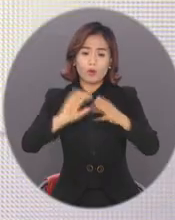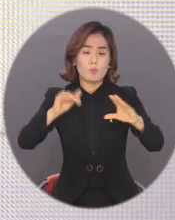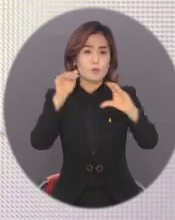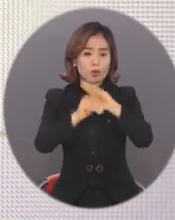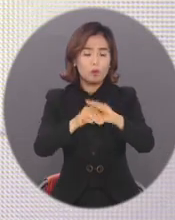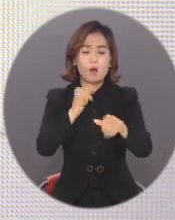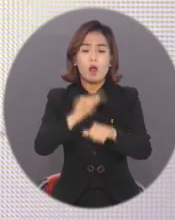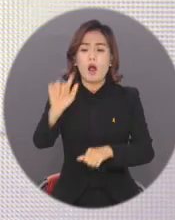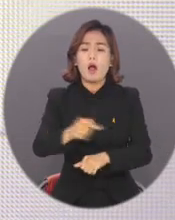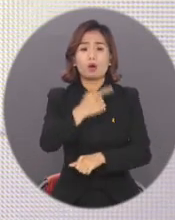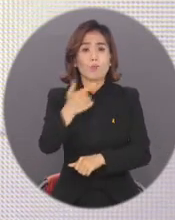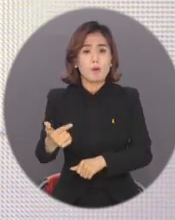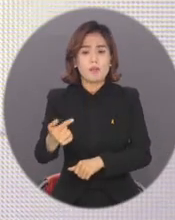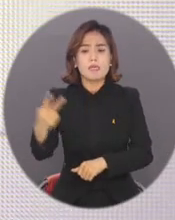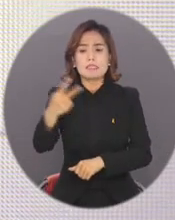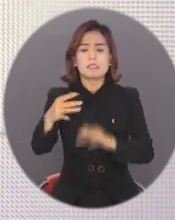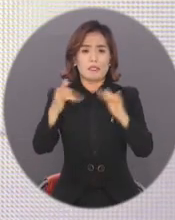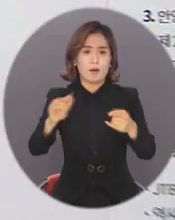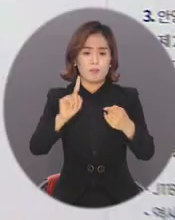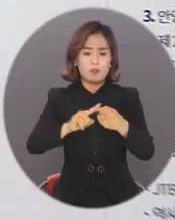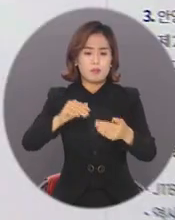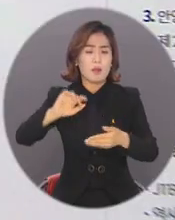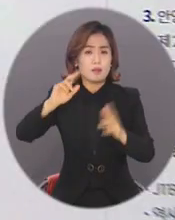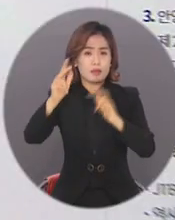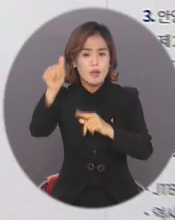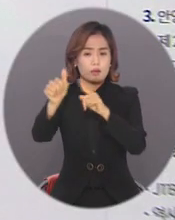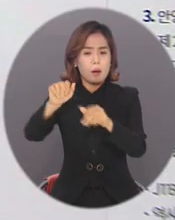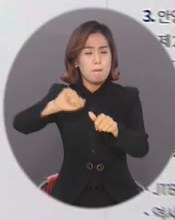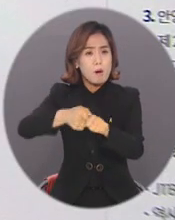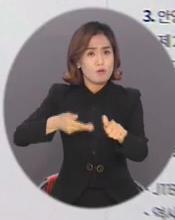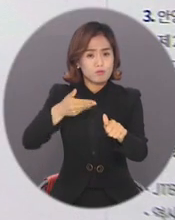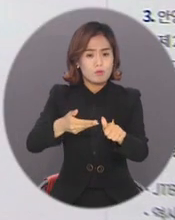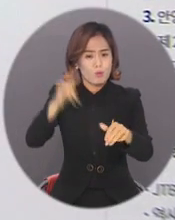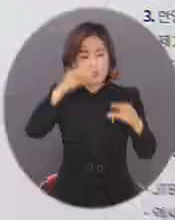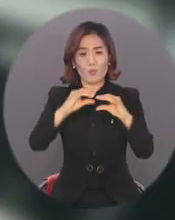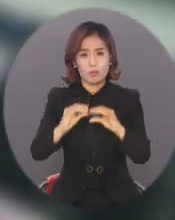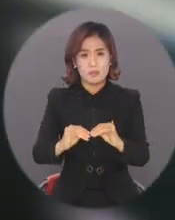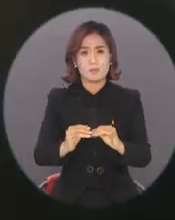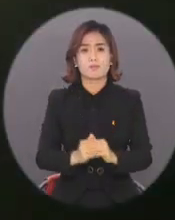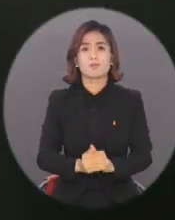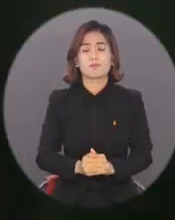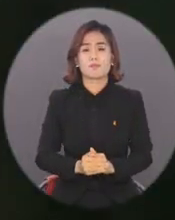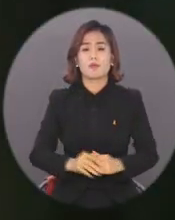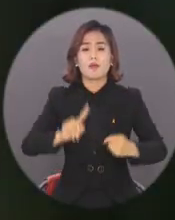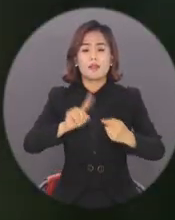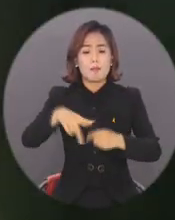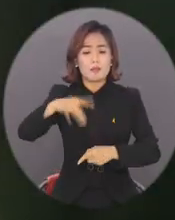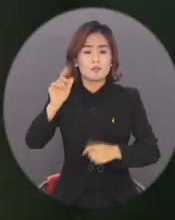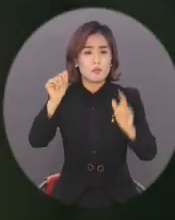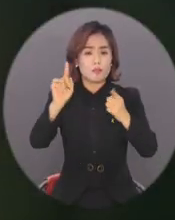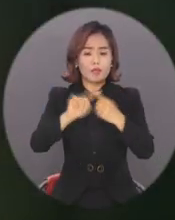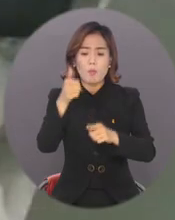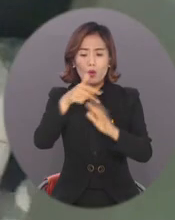올라와 하루 만에 2천 명이 넘는 네티즌들이 업주를 엄벌에 처해달라며 동의 버튼을 눌렀습니다. 이에 대해 PC방